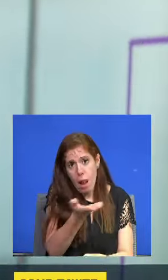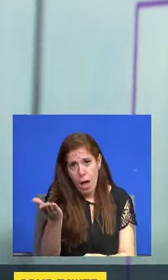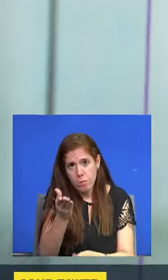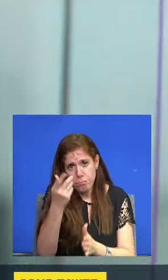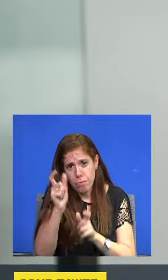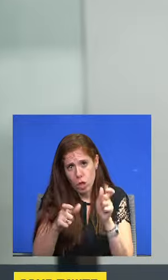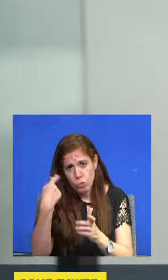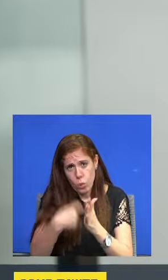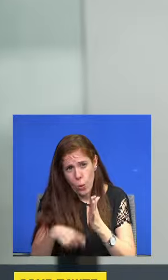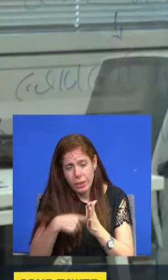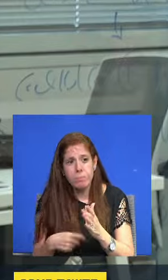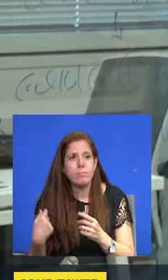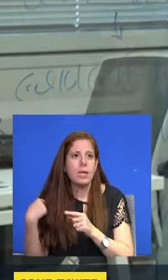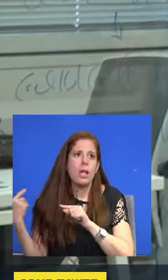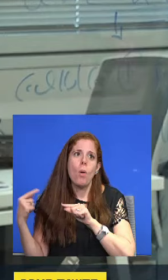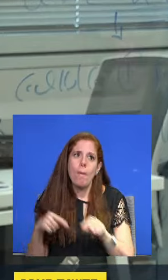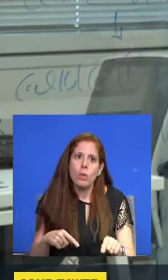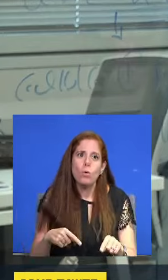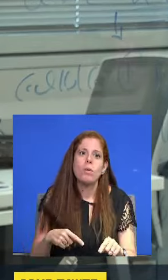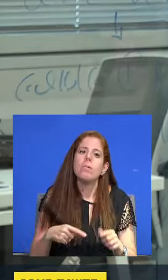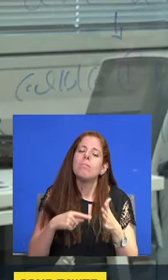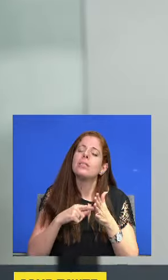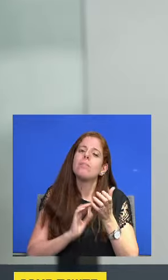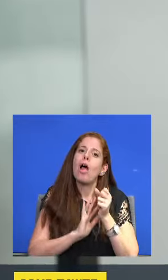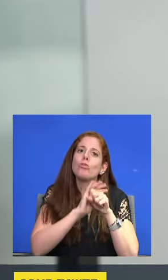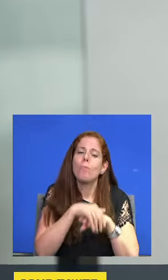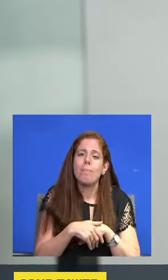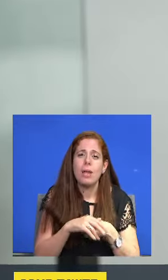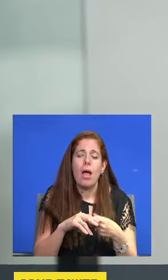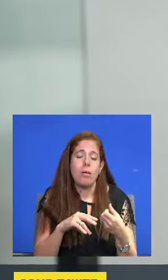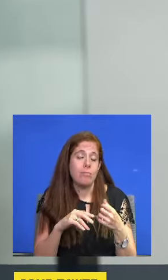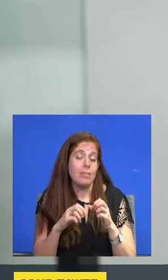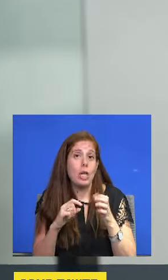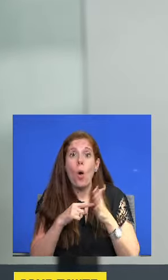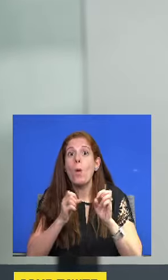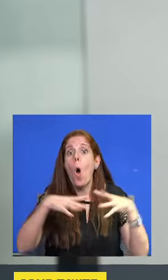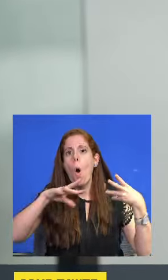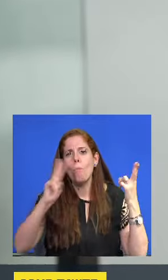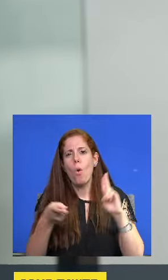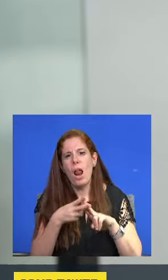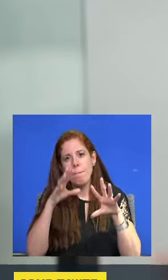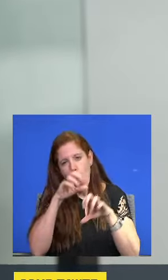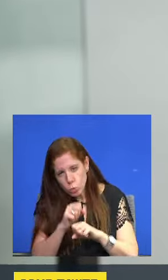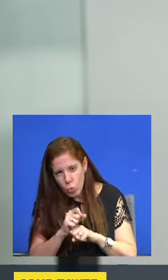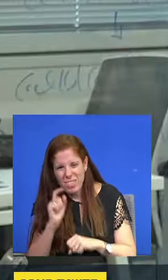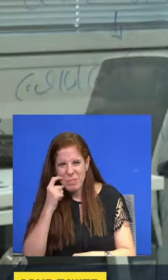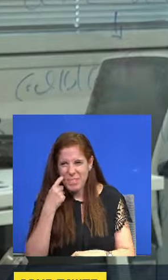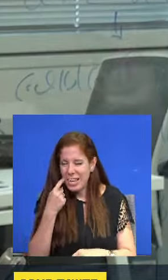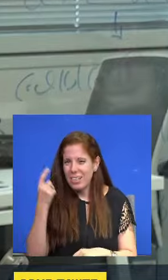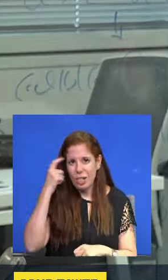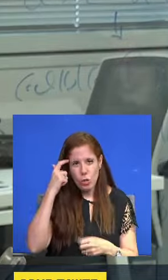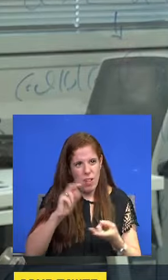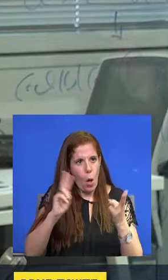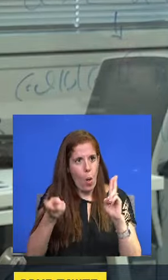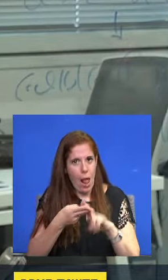אנחנו בעצם באנו להביא אור בעולם שהוא מאוד חשוך, וזה מצחיק, כי בעצם אם נחשוב על עולם הקימונאות,